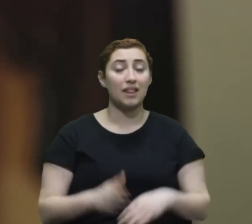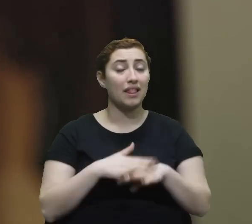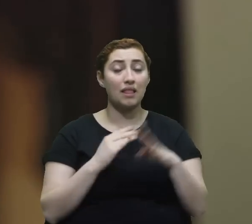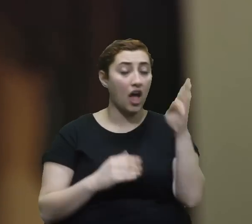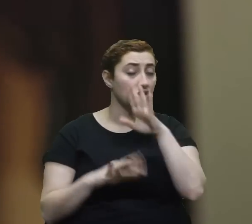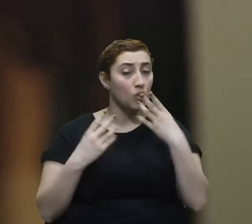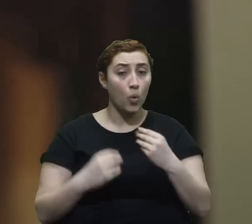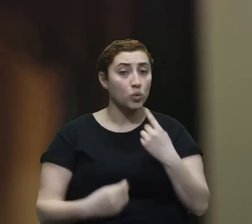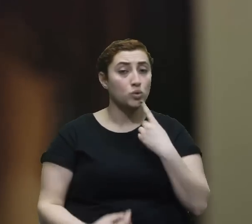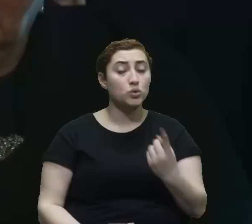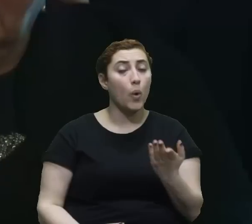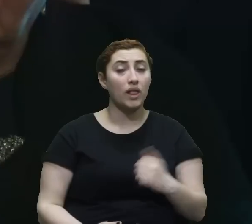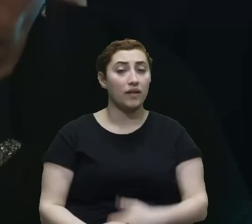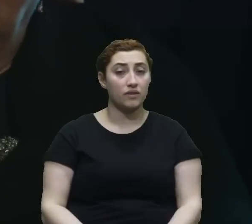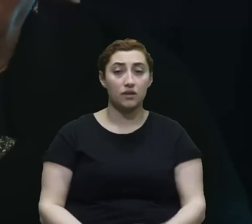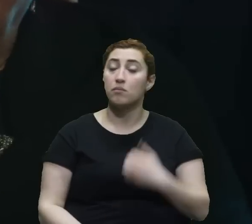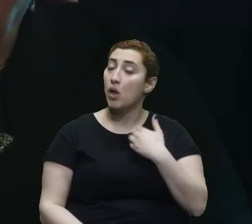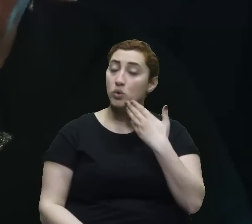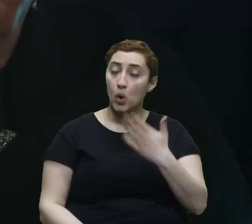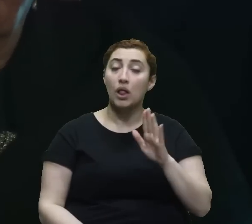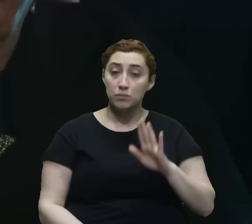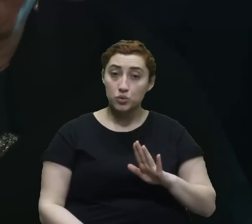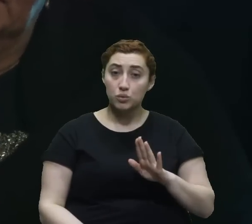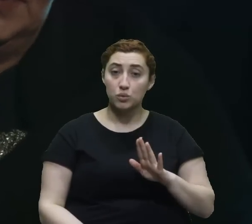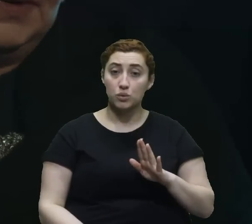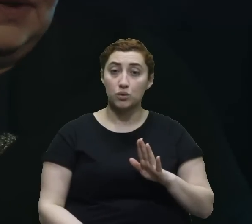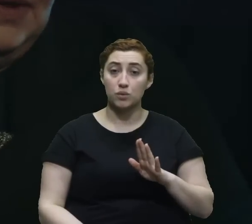Neden muhbir olduğunu söyledin? Söyledim çünkü.